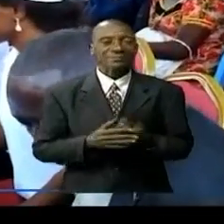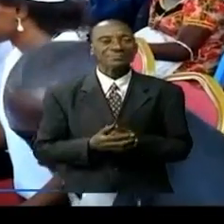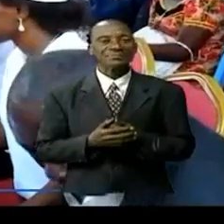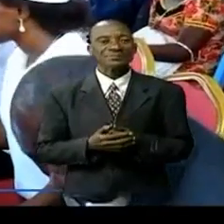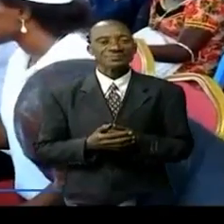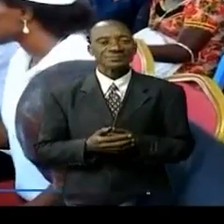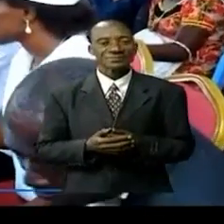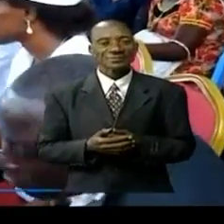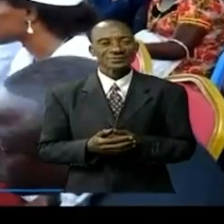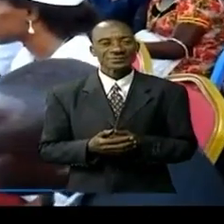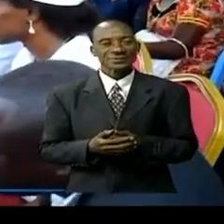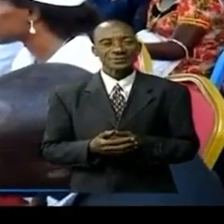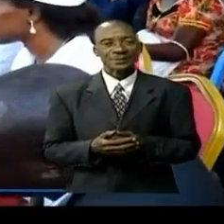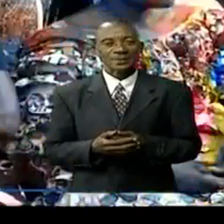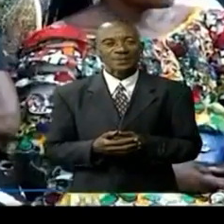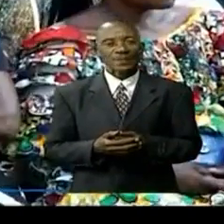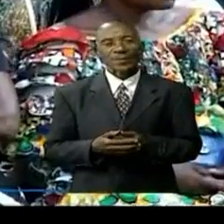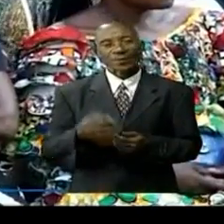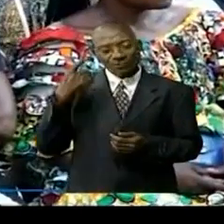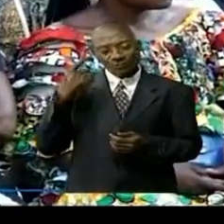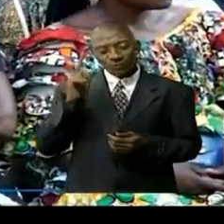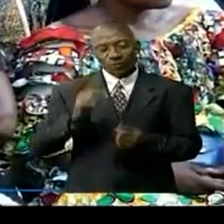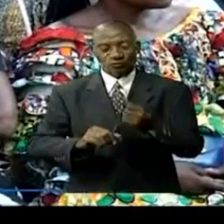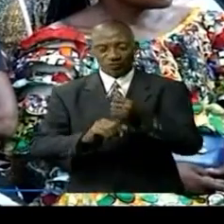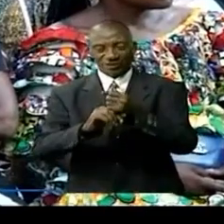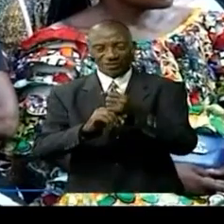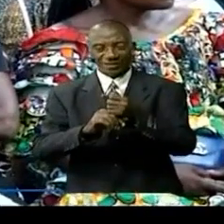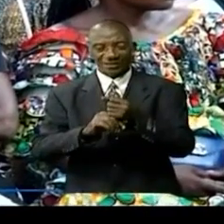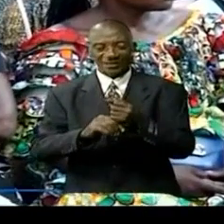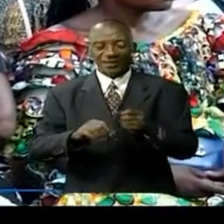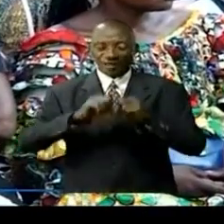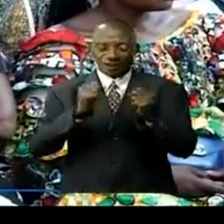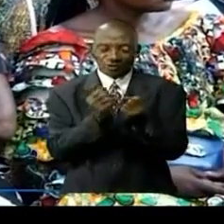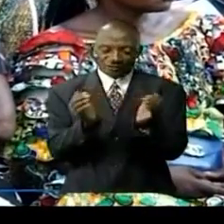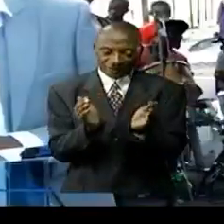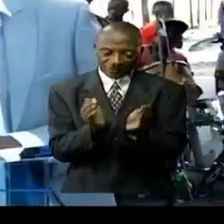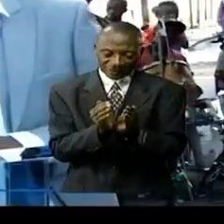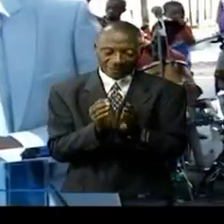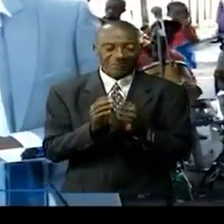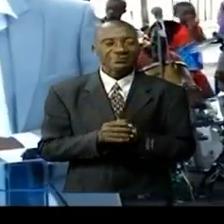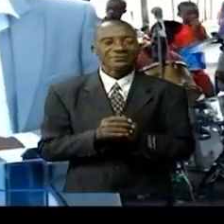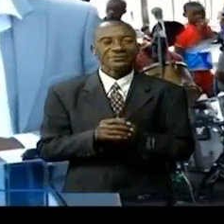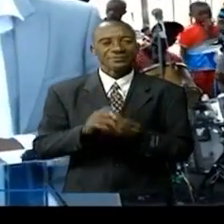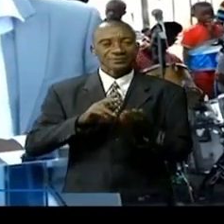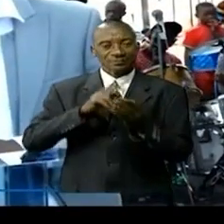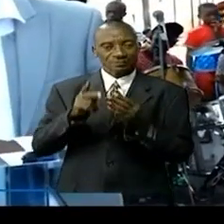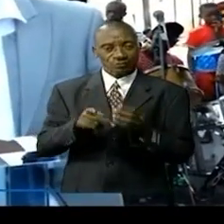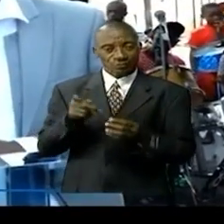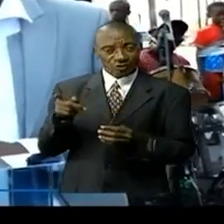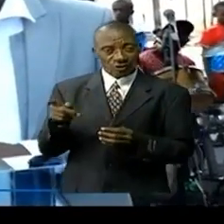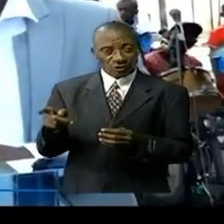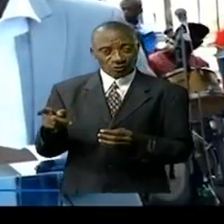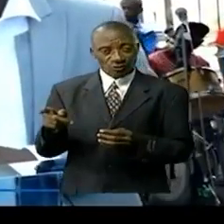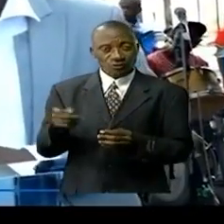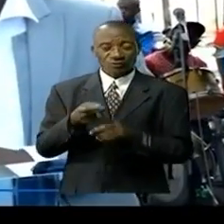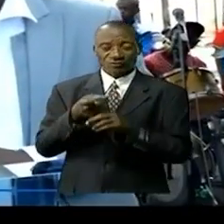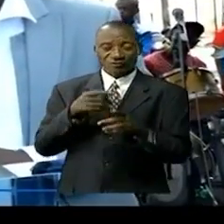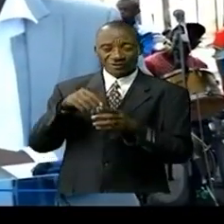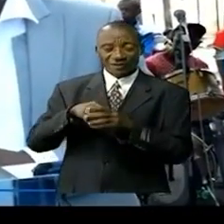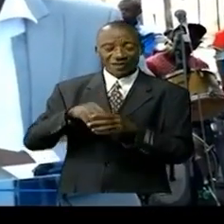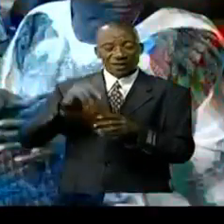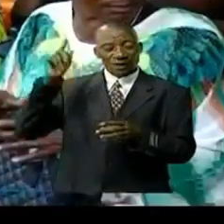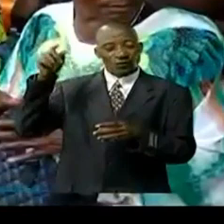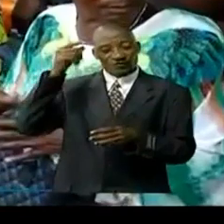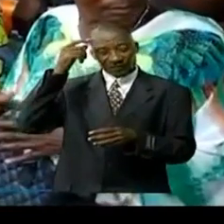de promouvoir les petites et moyennes entreprises. Ce projet pilote entrait dans le cadre du programme du gouvernement prôné par le chef de